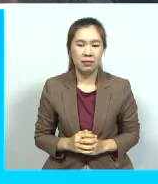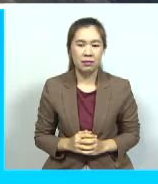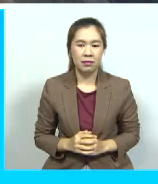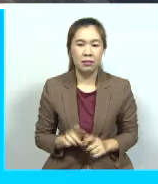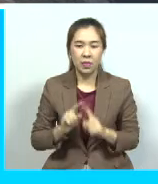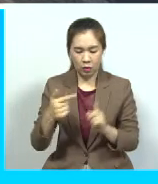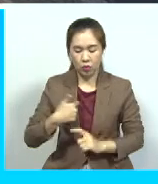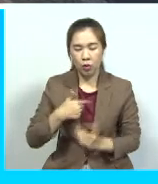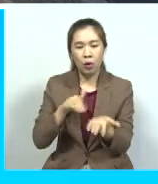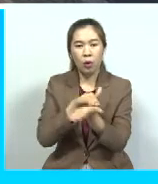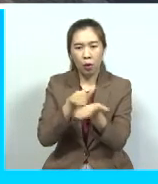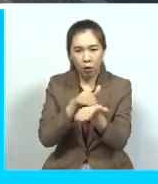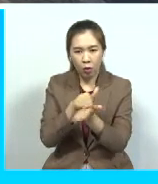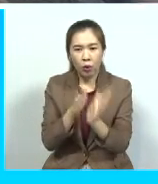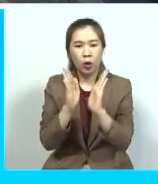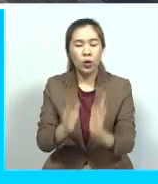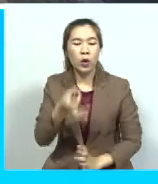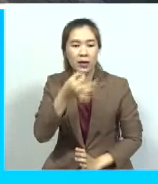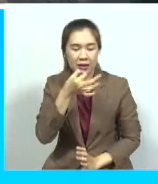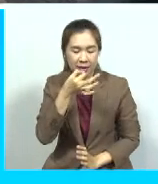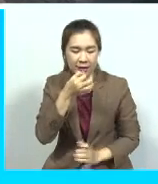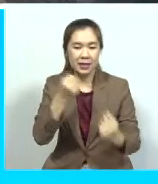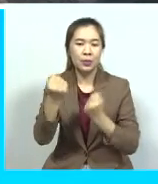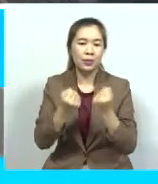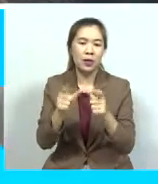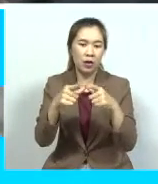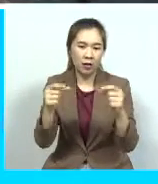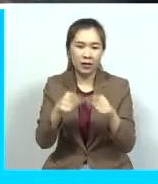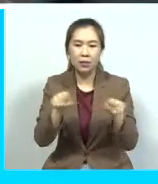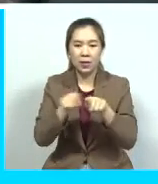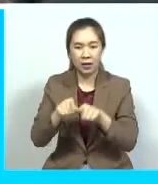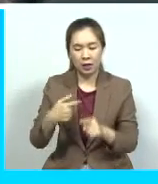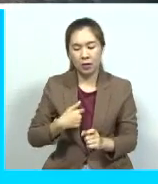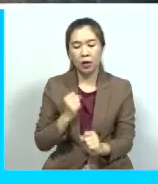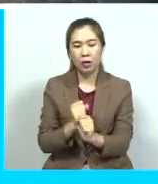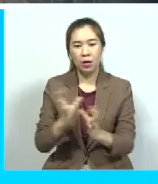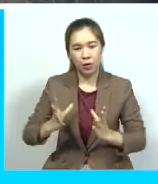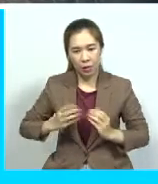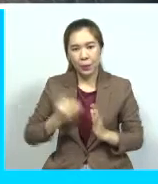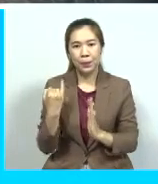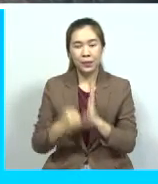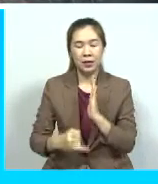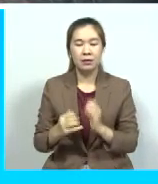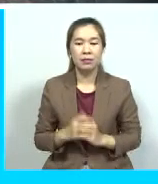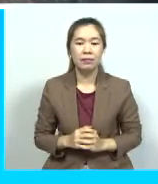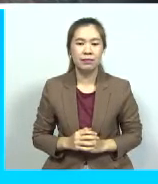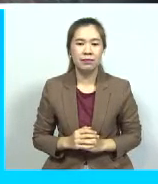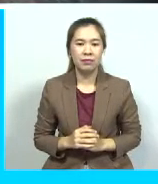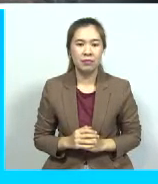แต่ผมก็ขอโทษพี่น้องแท็กซี่ชาวไทยทุกๆคนครับผมขอยอมรับผิดครับ แล้ววันนั้นทำ